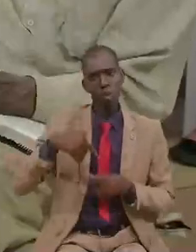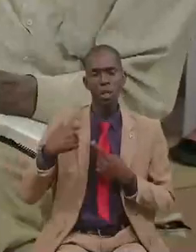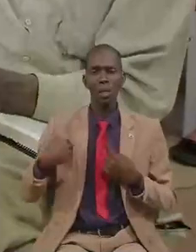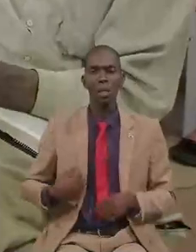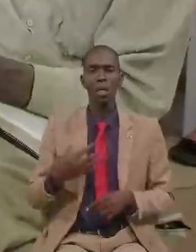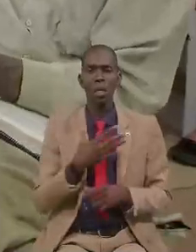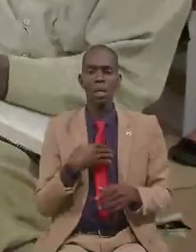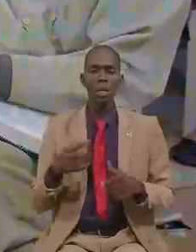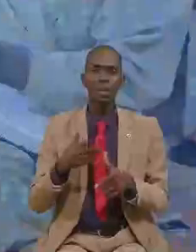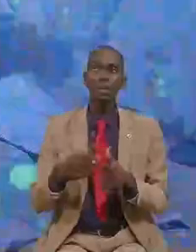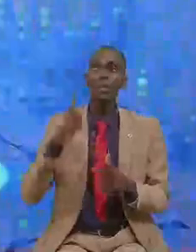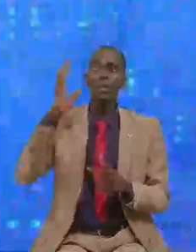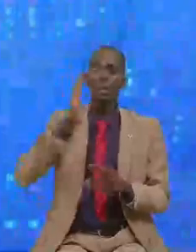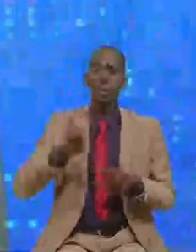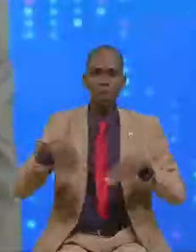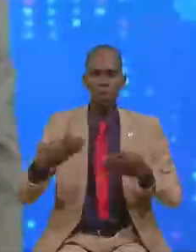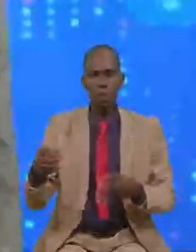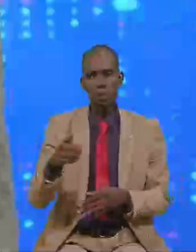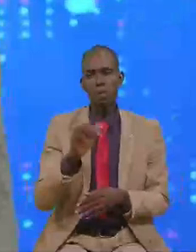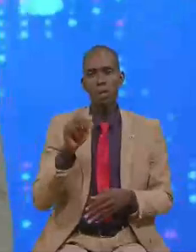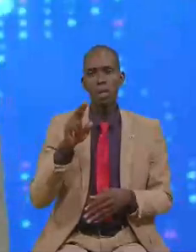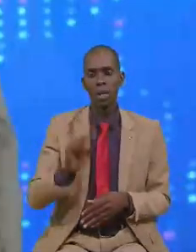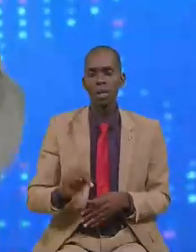Et il te donnera un cœur de chair.